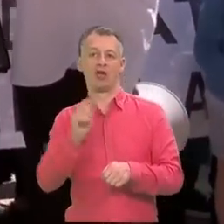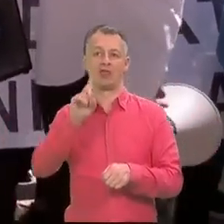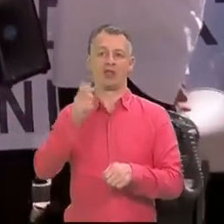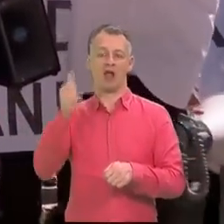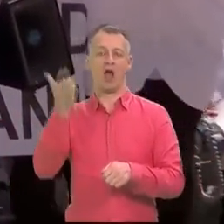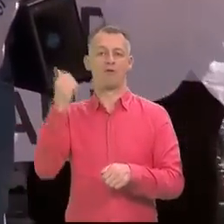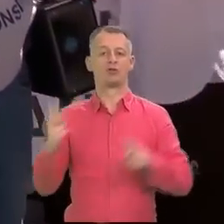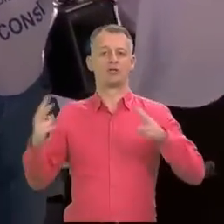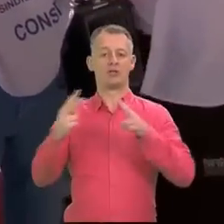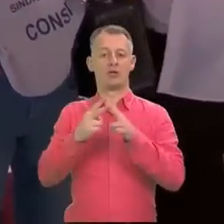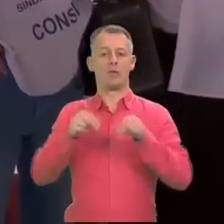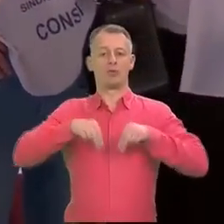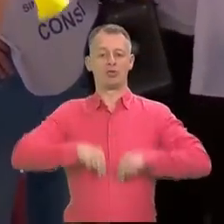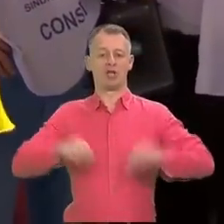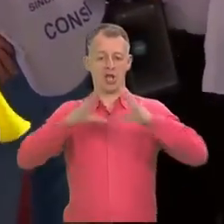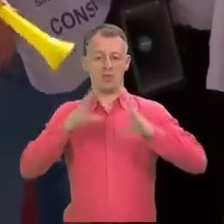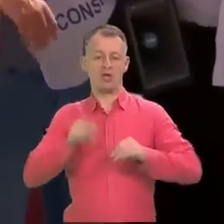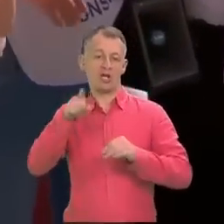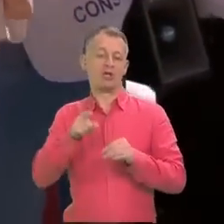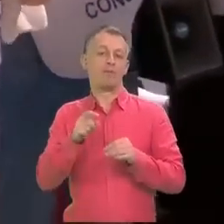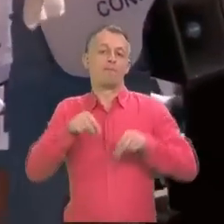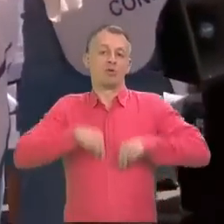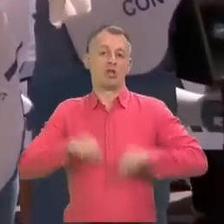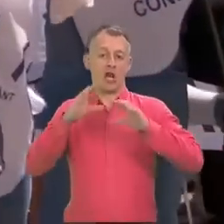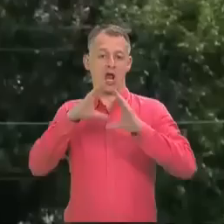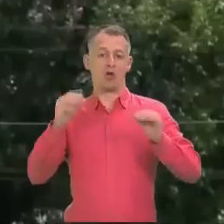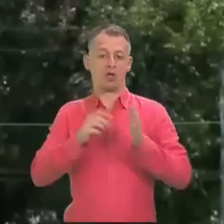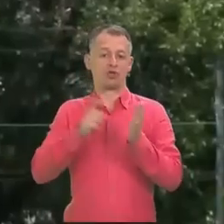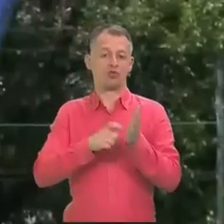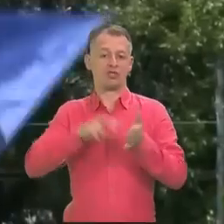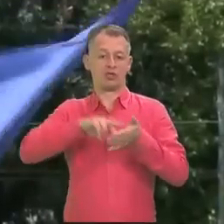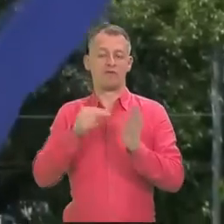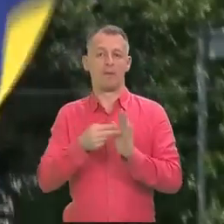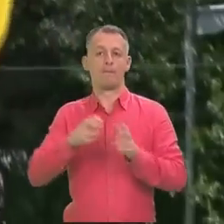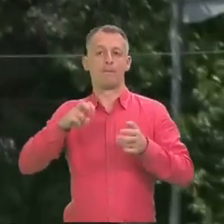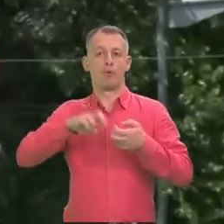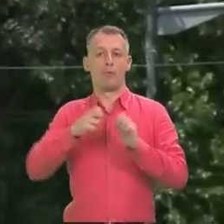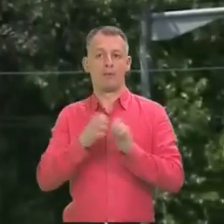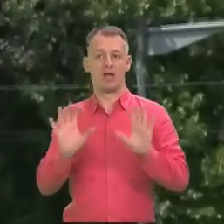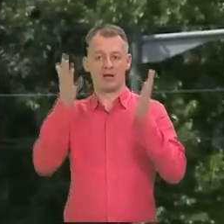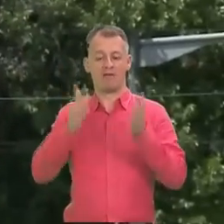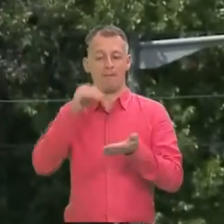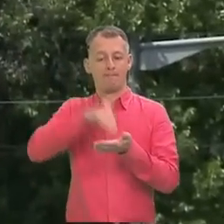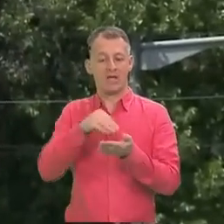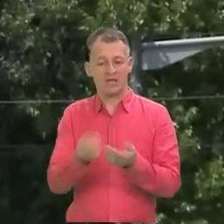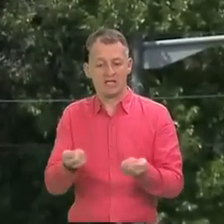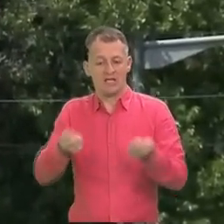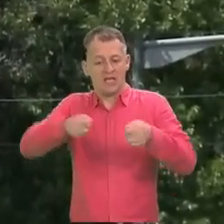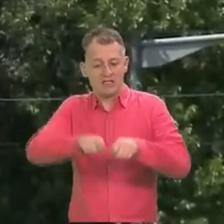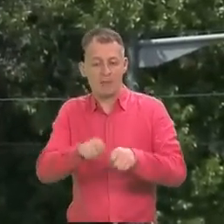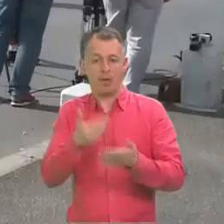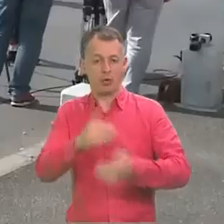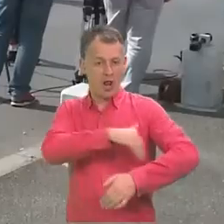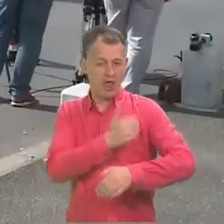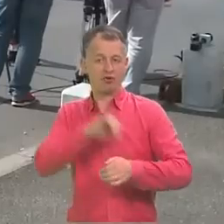Iohannis. Președintele le-a cerut acestora să rezolve problema grevei astfel încât mediile să fie încheiate și calendarul examenelor